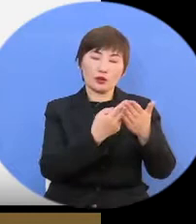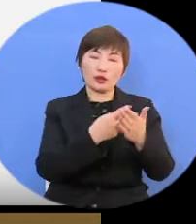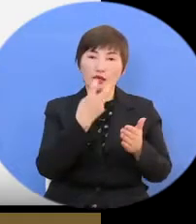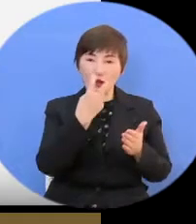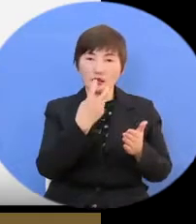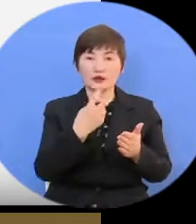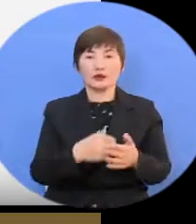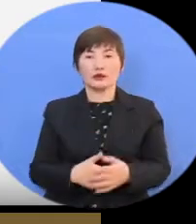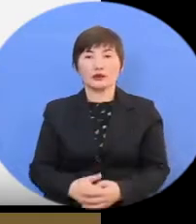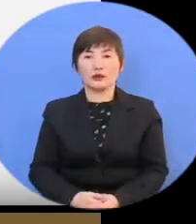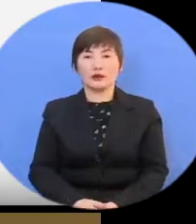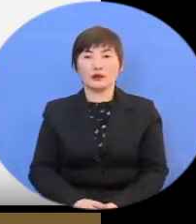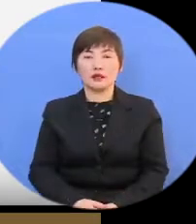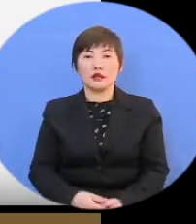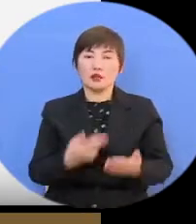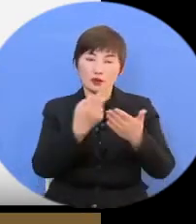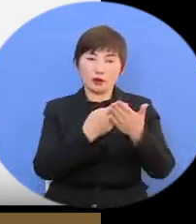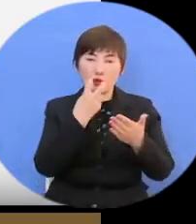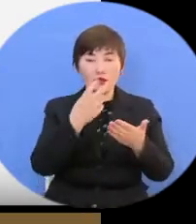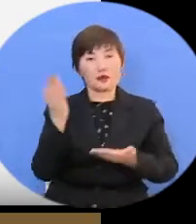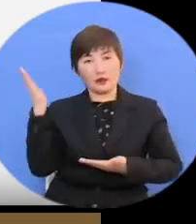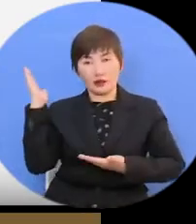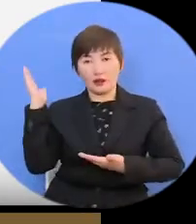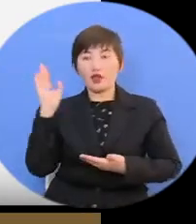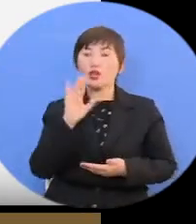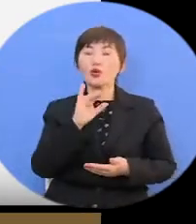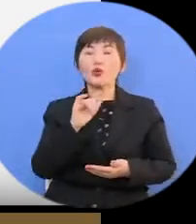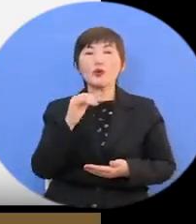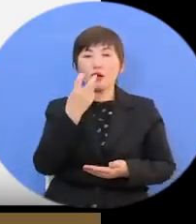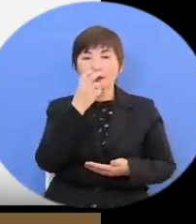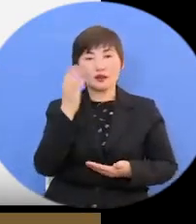Эхний зургийг ажиглаараа хүүхдүүдээ юу ажиглагдаж байна вэ?